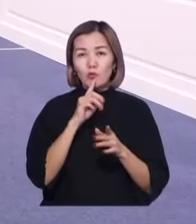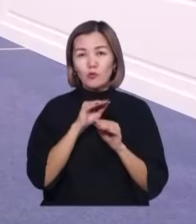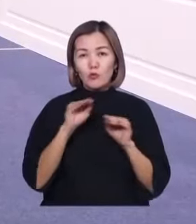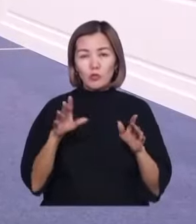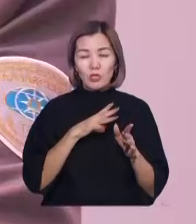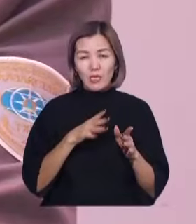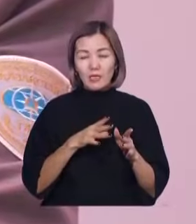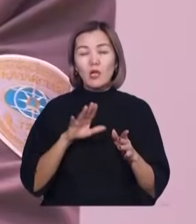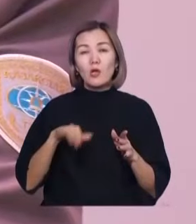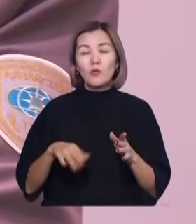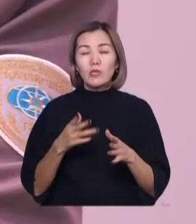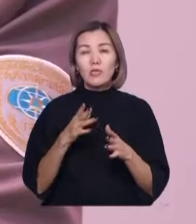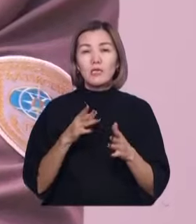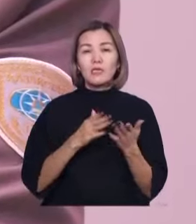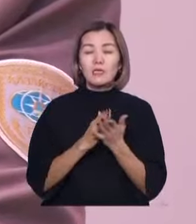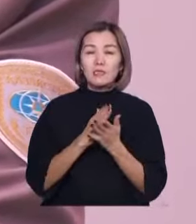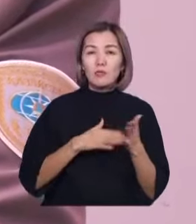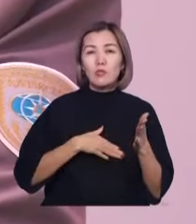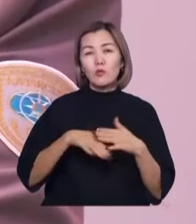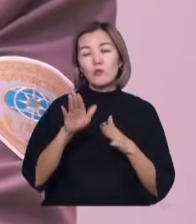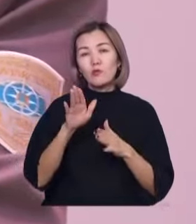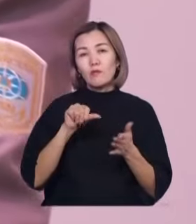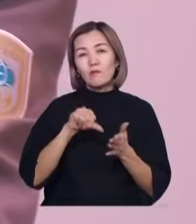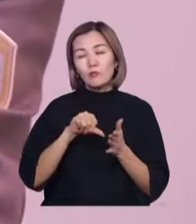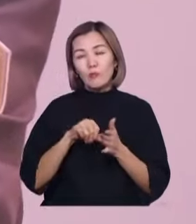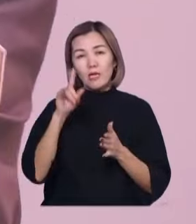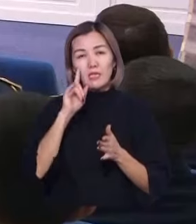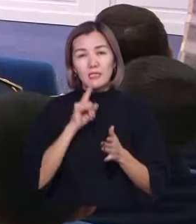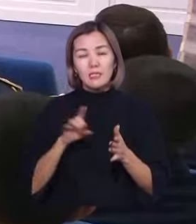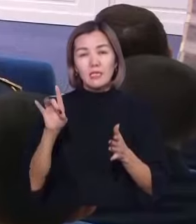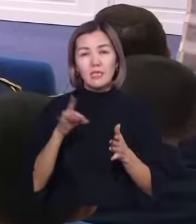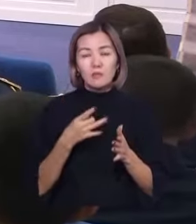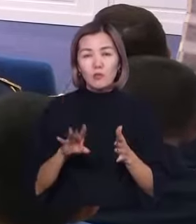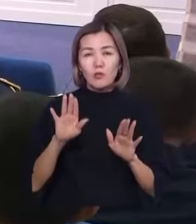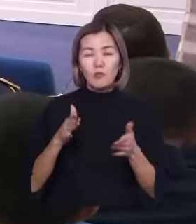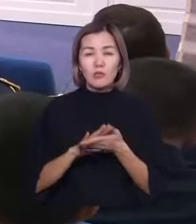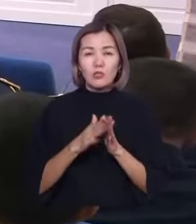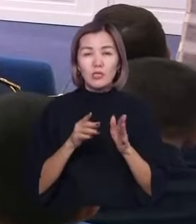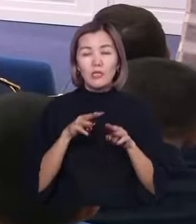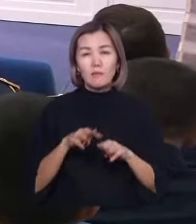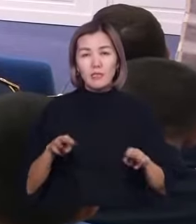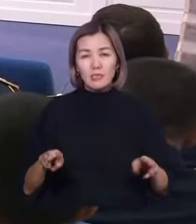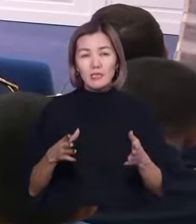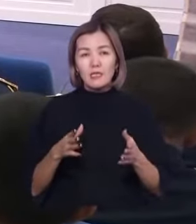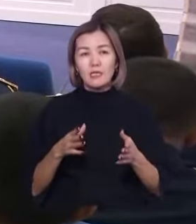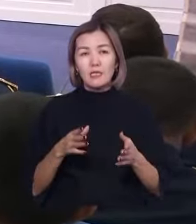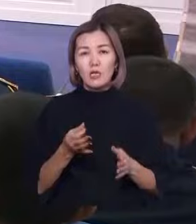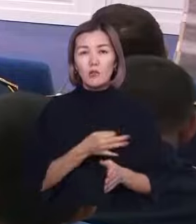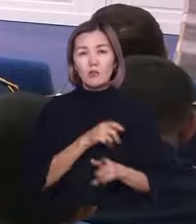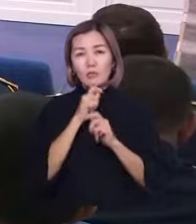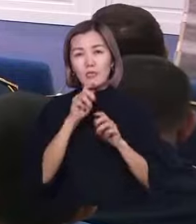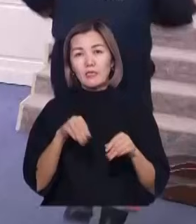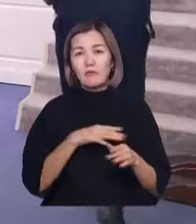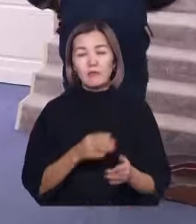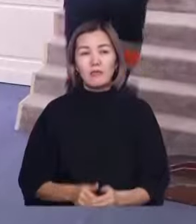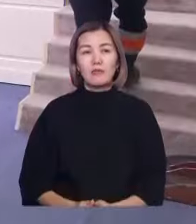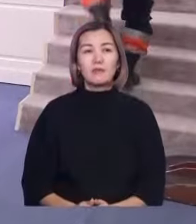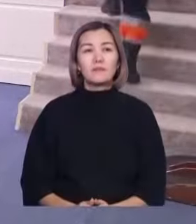жарияланды. Мұнан соң қызметте көзге түскен құтқарушыларға Қазақстан Республикасы Төтенше жағдайлар министрлігінің арнайы төсбелгісі табысталды.